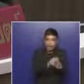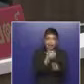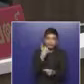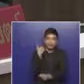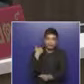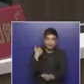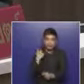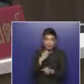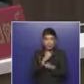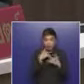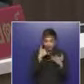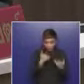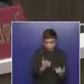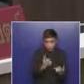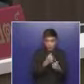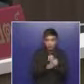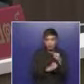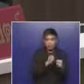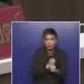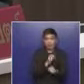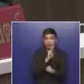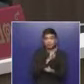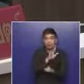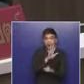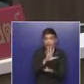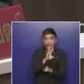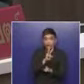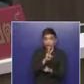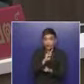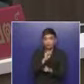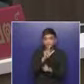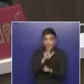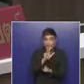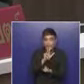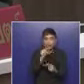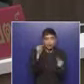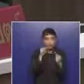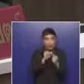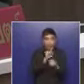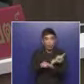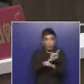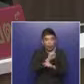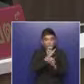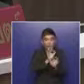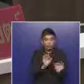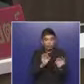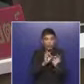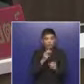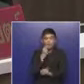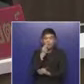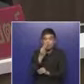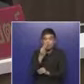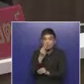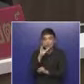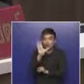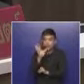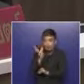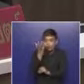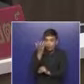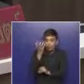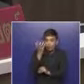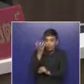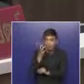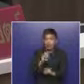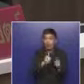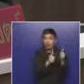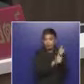2020ปี2563ประทานโทษครับในวันงดสูบบุหรี่โลกนั้นท่านรองนายกรัฐมนตรี